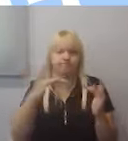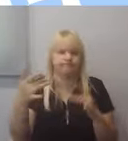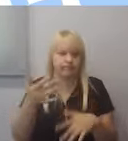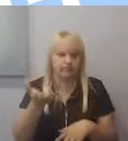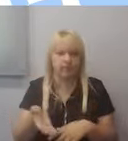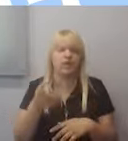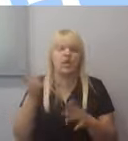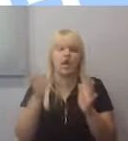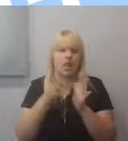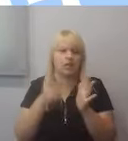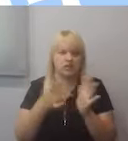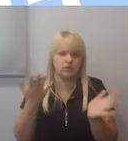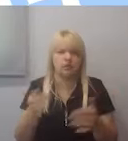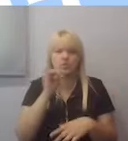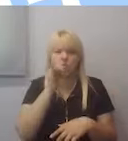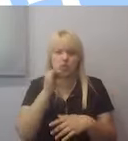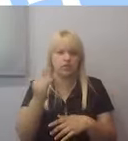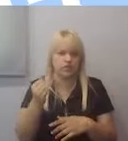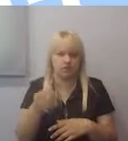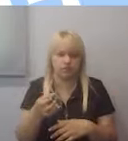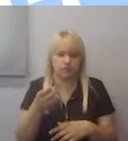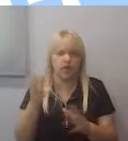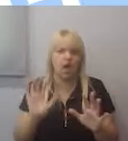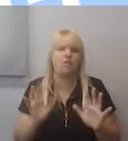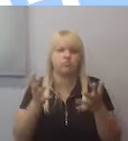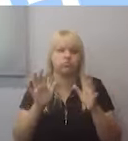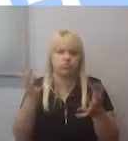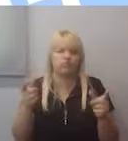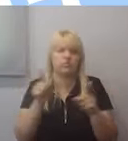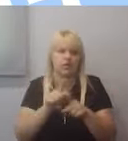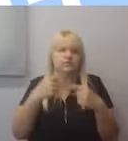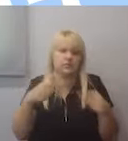apgāde ūdensapgāde apkure un citas pamatvajadzības